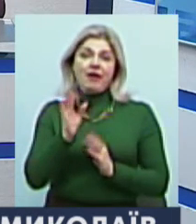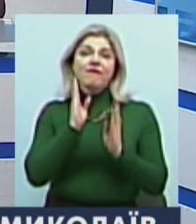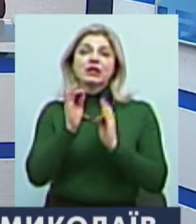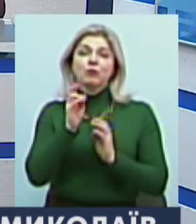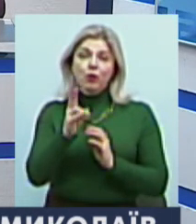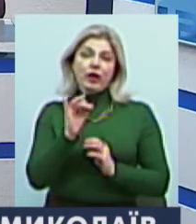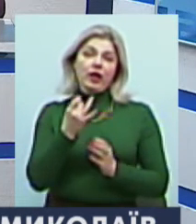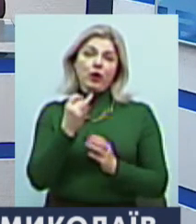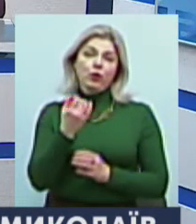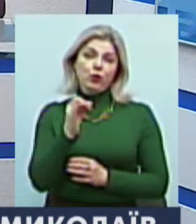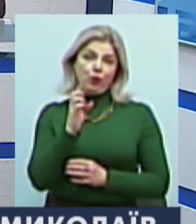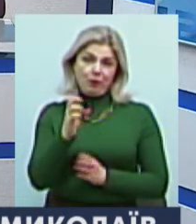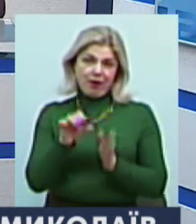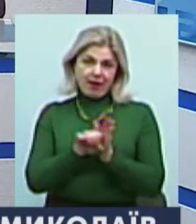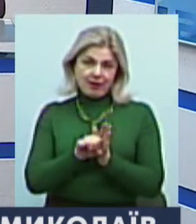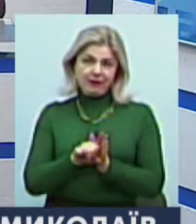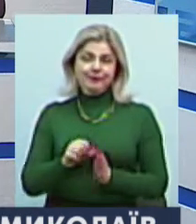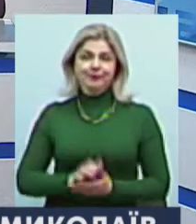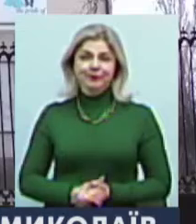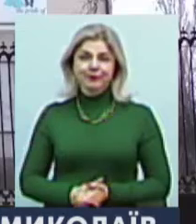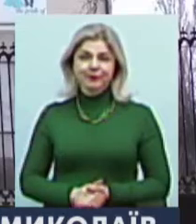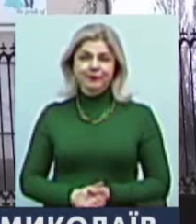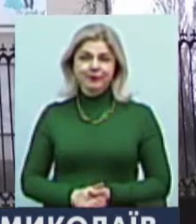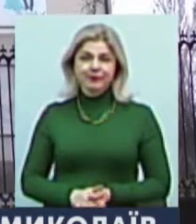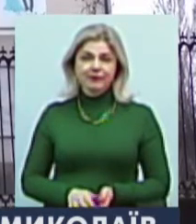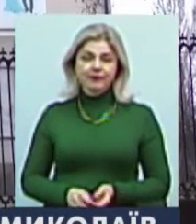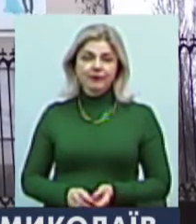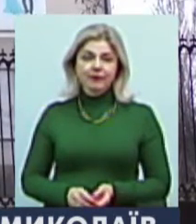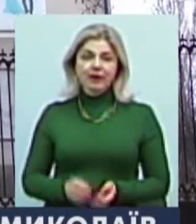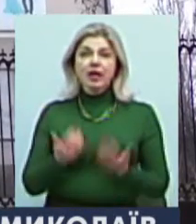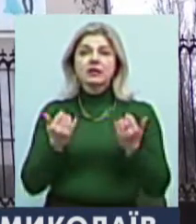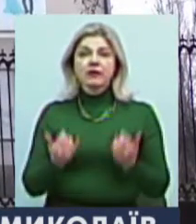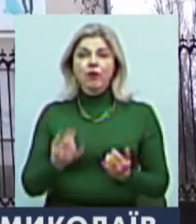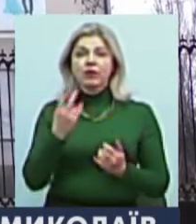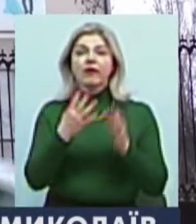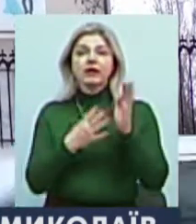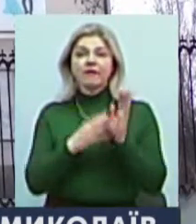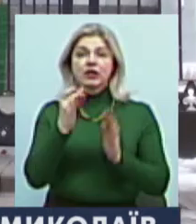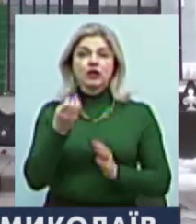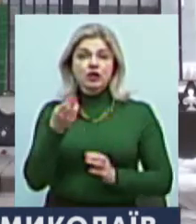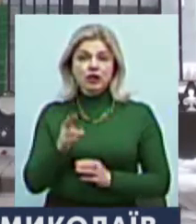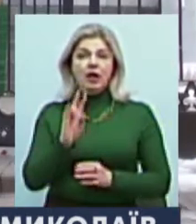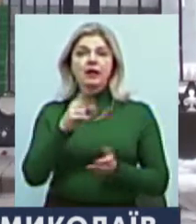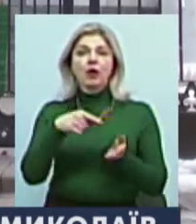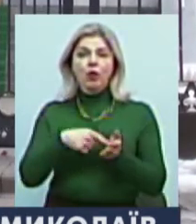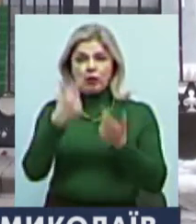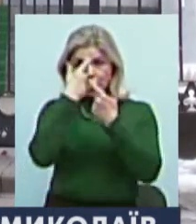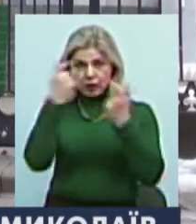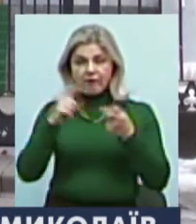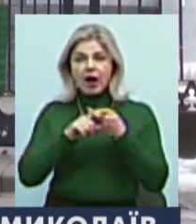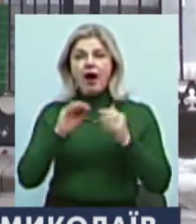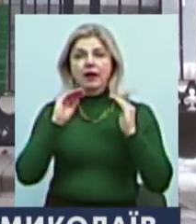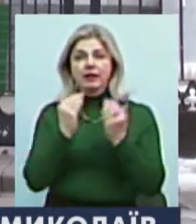І далі коротко про основні теми випуску. Відсьогодні, 29 січня, у Миколаєві оголосили карантин